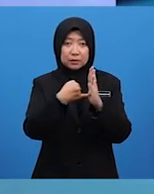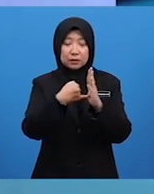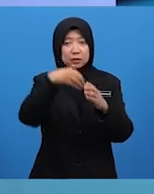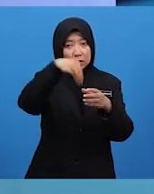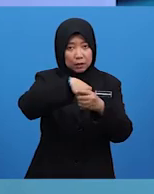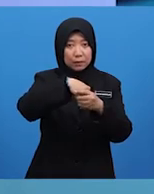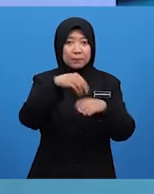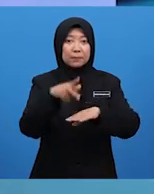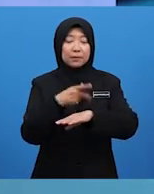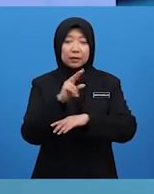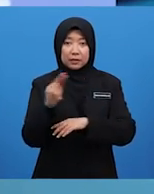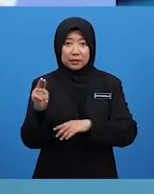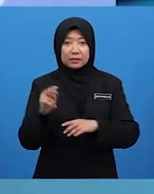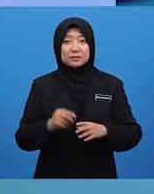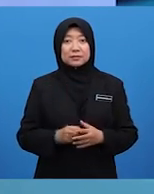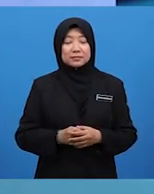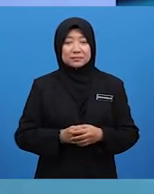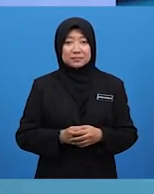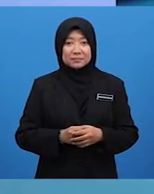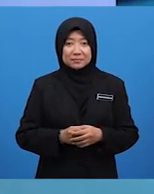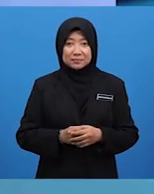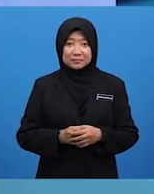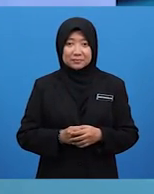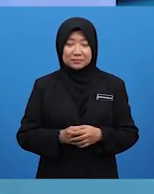sebelah dalam pakaian.